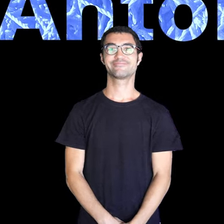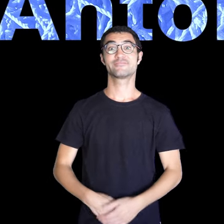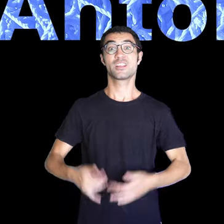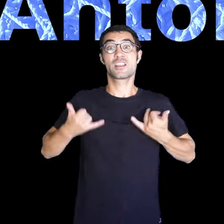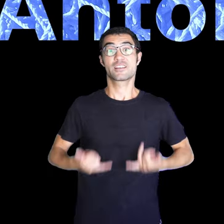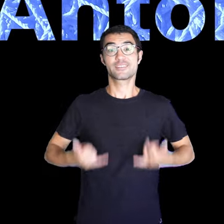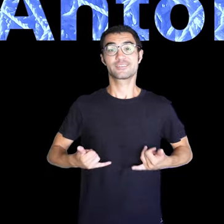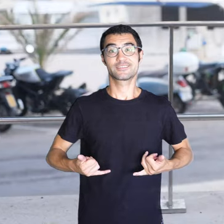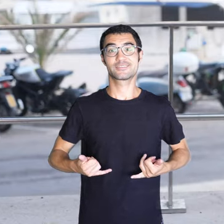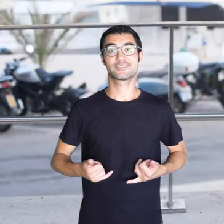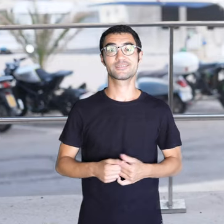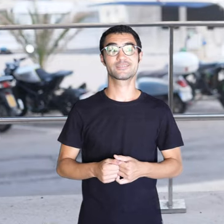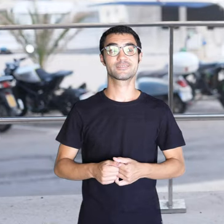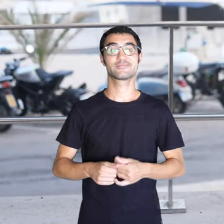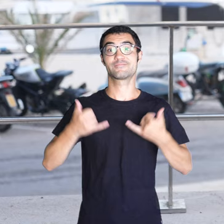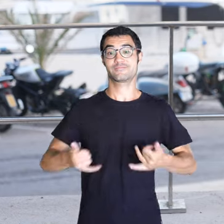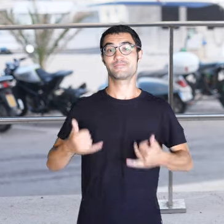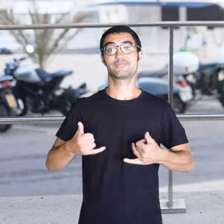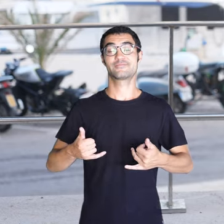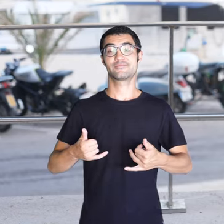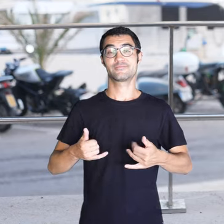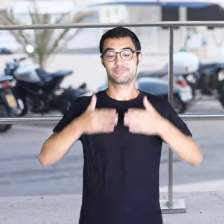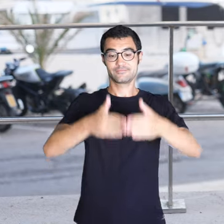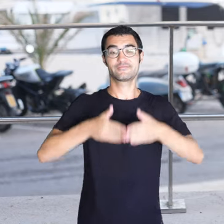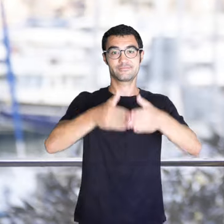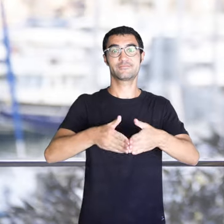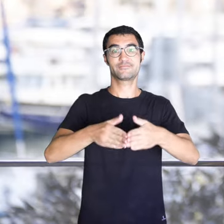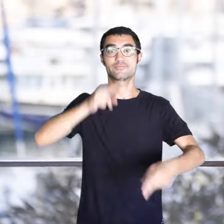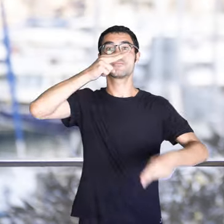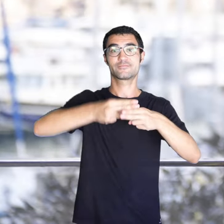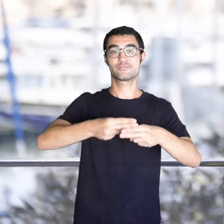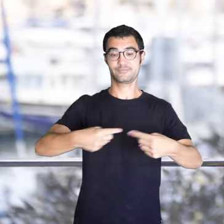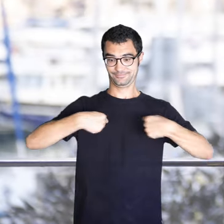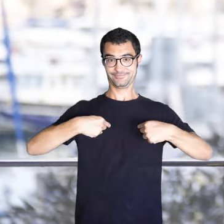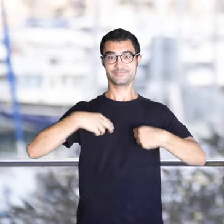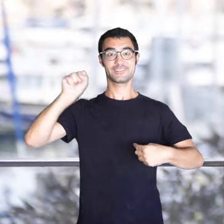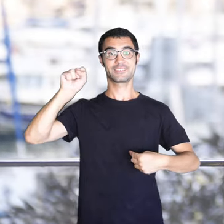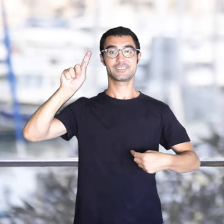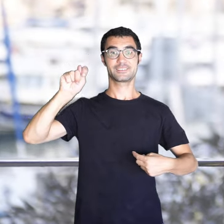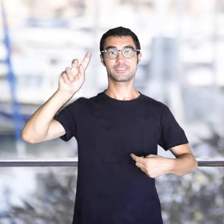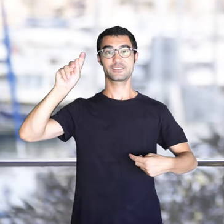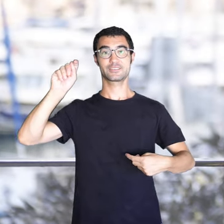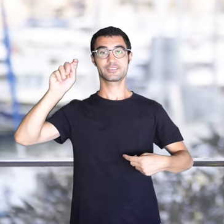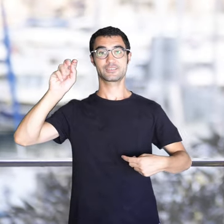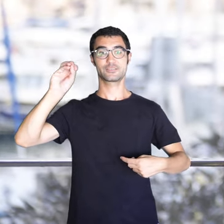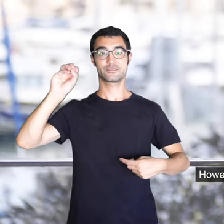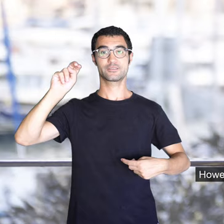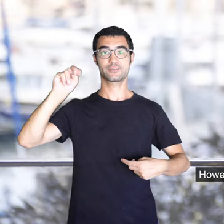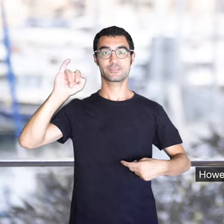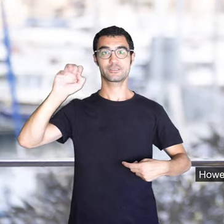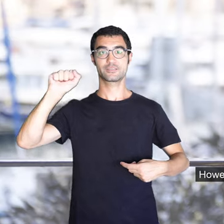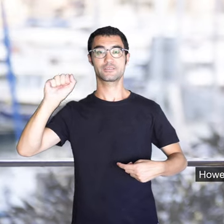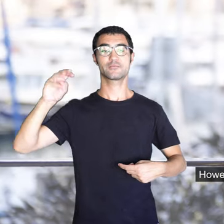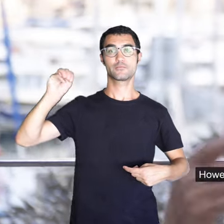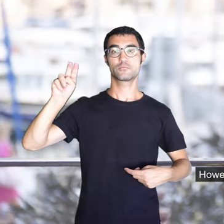Ara sí. La barca nom Antonia Munar, segona. Dur-me un home, el meu home va dir que ell la disfrutaria però que